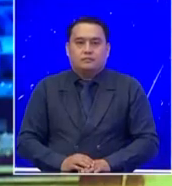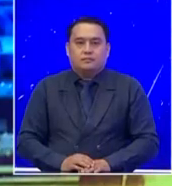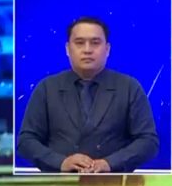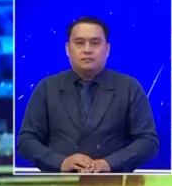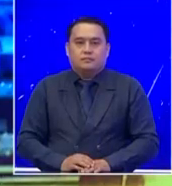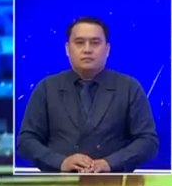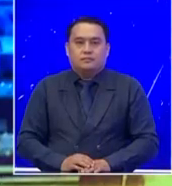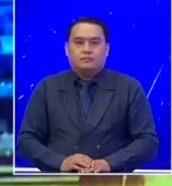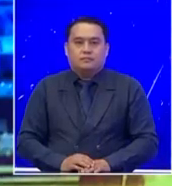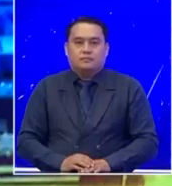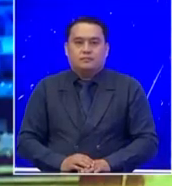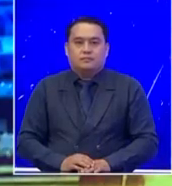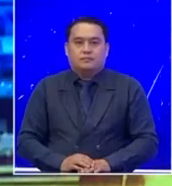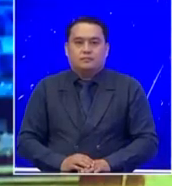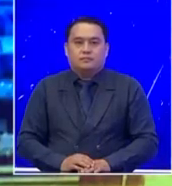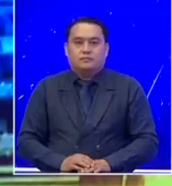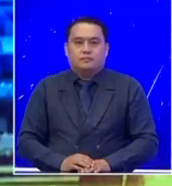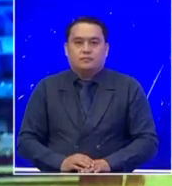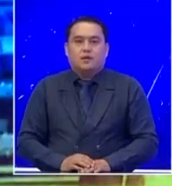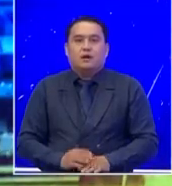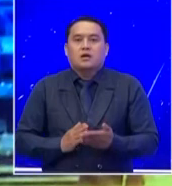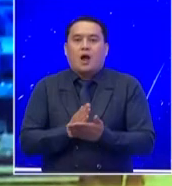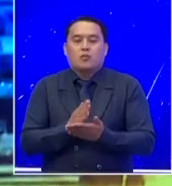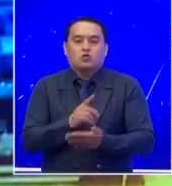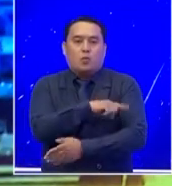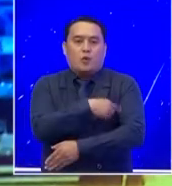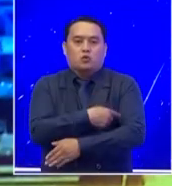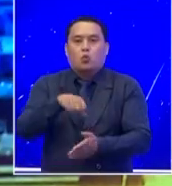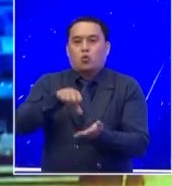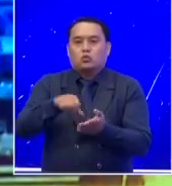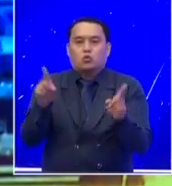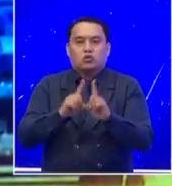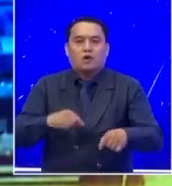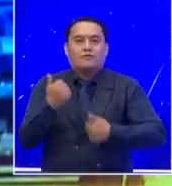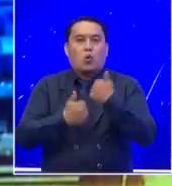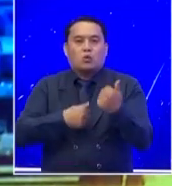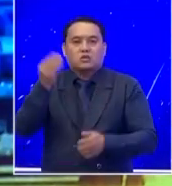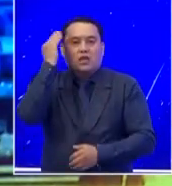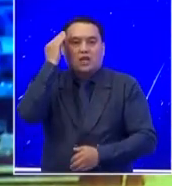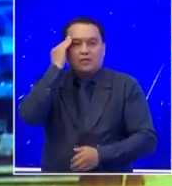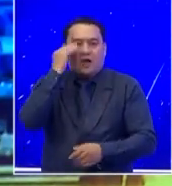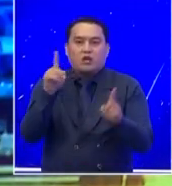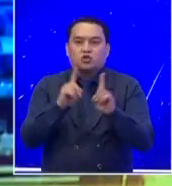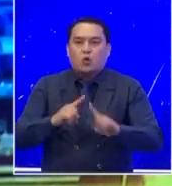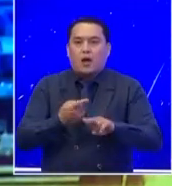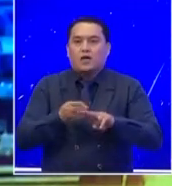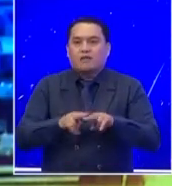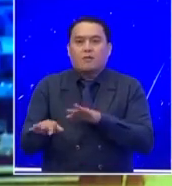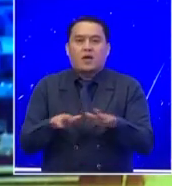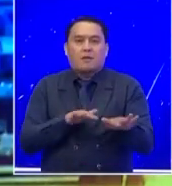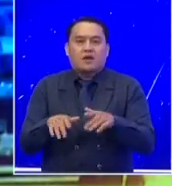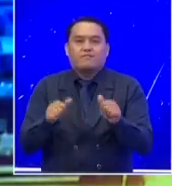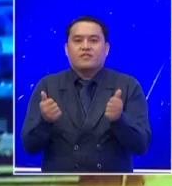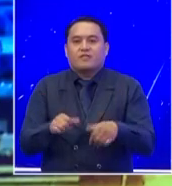К другим темам. По таланту и награда. Медработники области стали участниками необычного конкурса талантов. Особенность этого мероприятия –